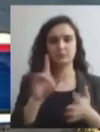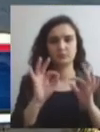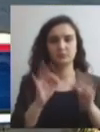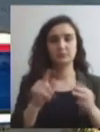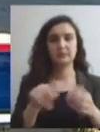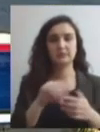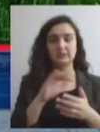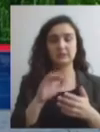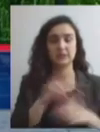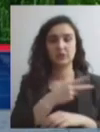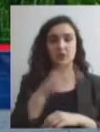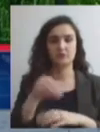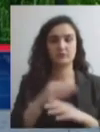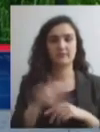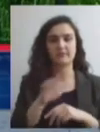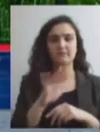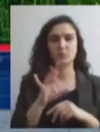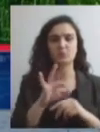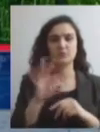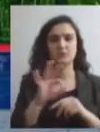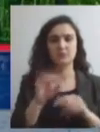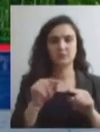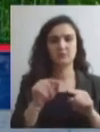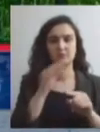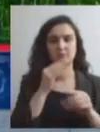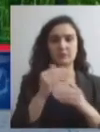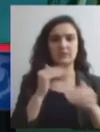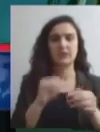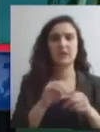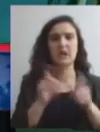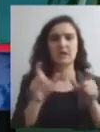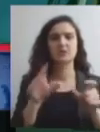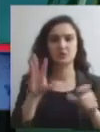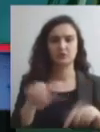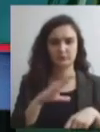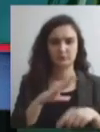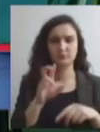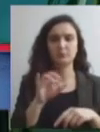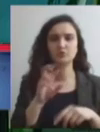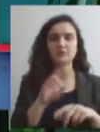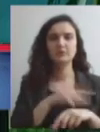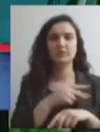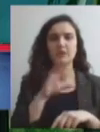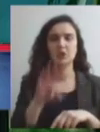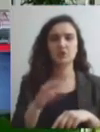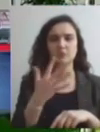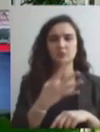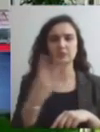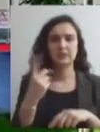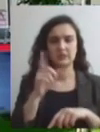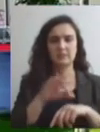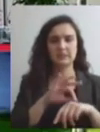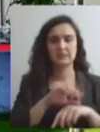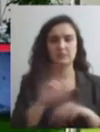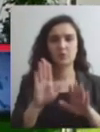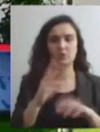კლინიკაშია მოთავსებული. ისინი ვირუსის გამოვლენამდე საკარანტინო სივრცეებში იყვნენ მოთავსებულები. ბოჭორიშვილის კლინიკაში მყოფი 41 პაციენტიდან მხოლოდ